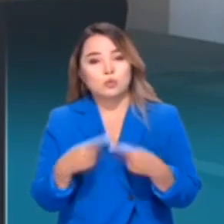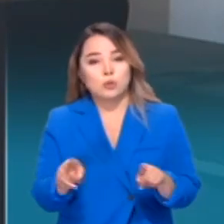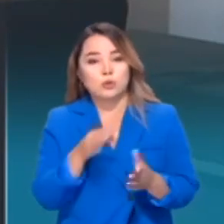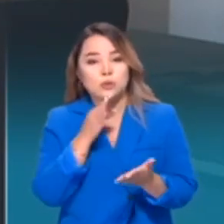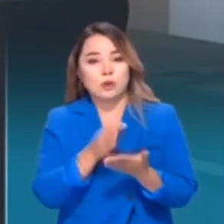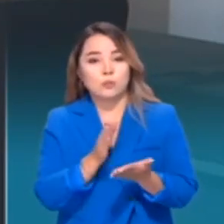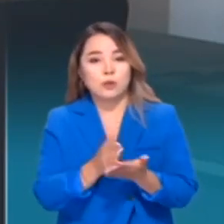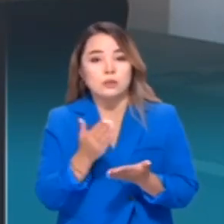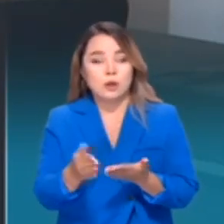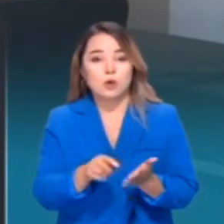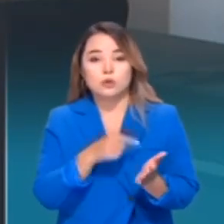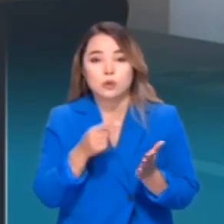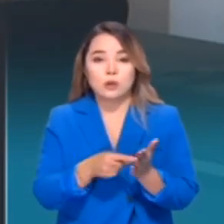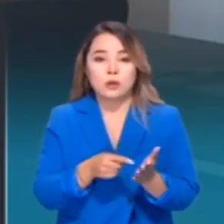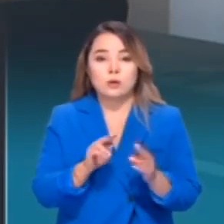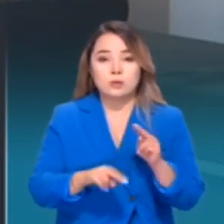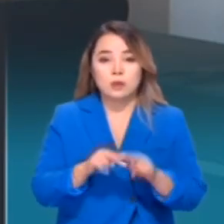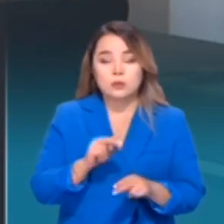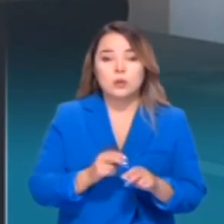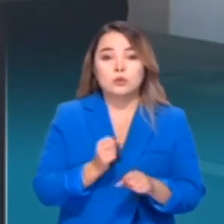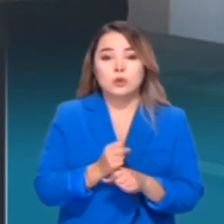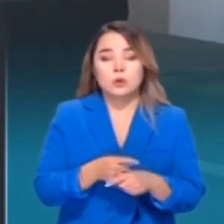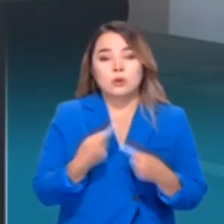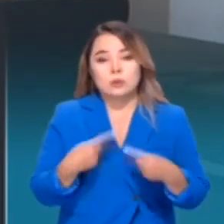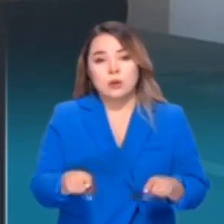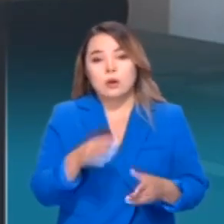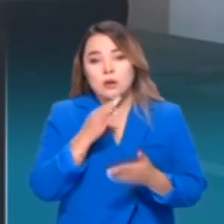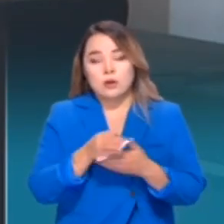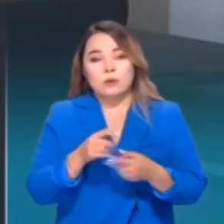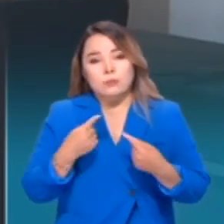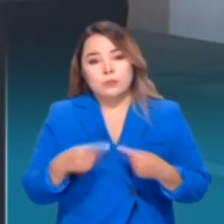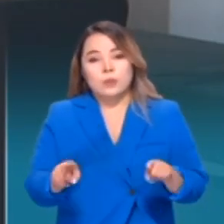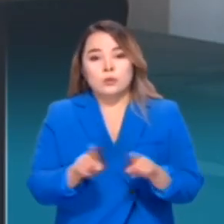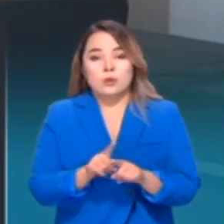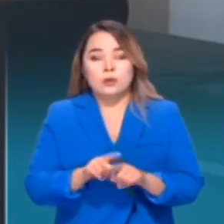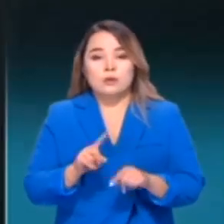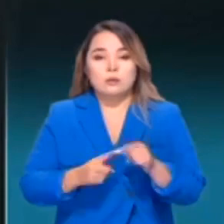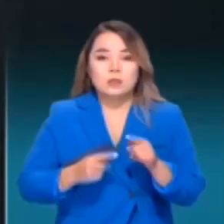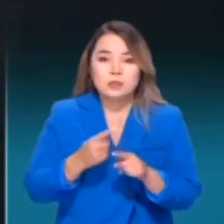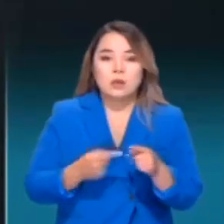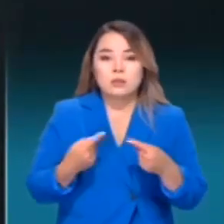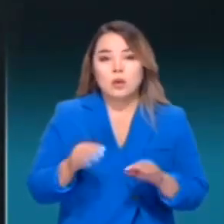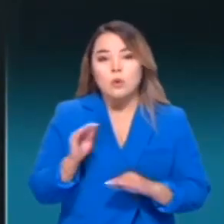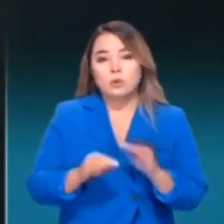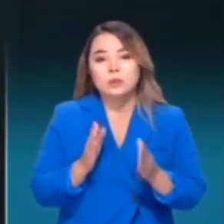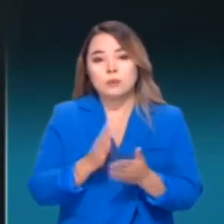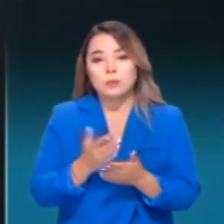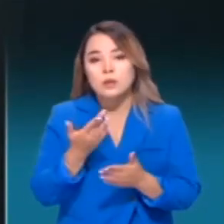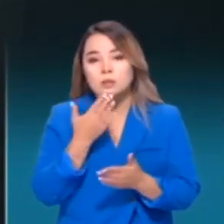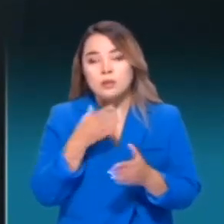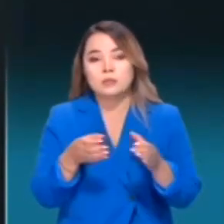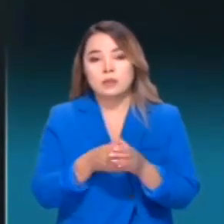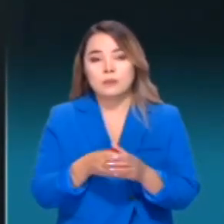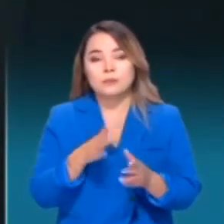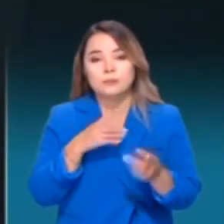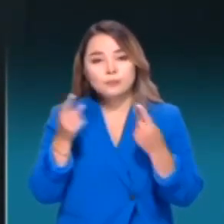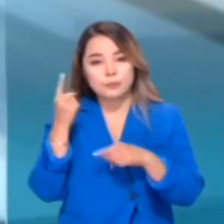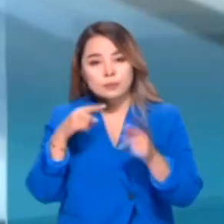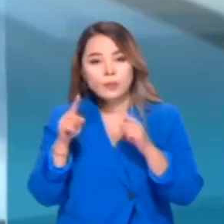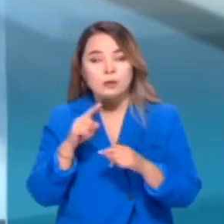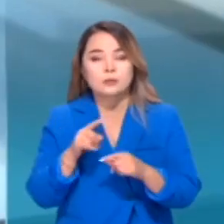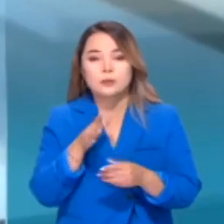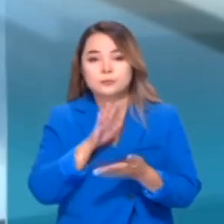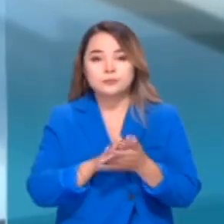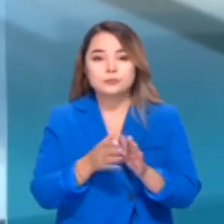болады. Сұрақтарын басқаша құрастырсам, жауаптарым одан да басқаша, детальдар қосылады. Жасанды интеллект қазір маркетинг, дизайн, IT